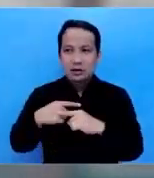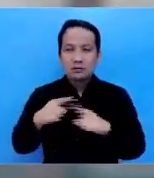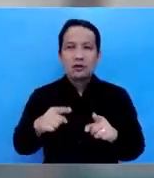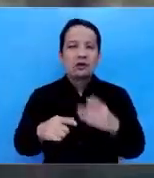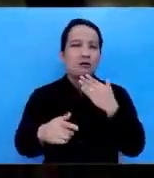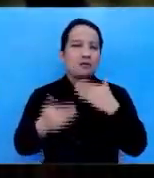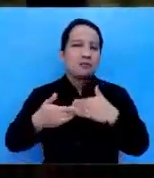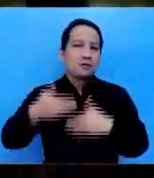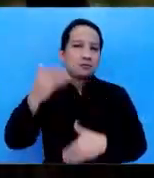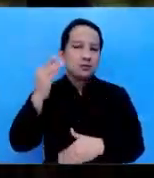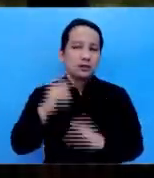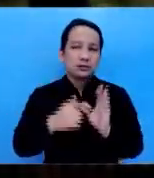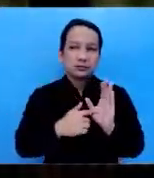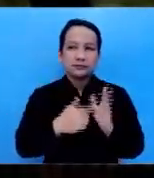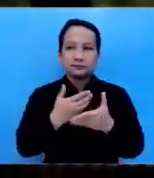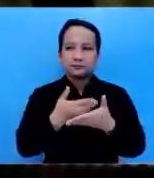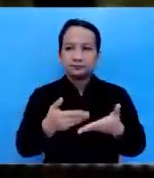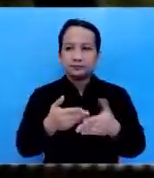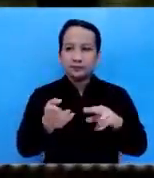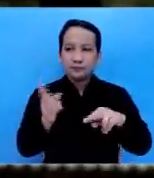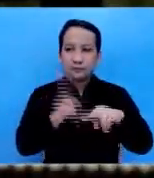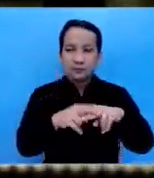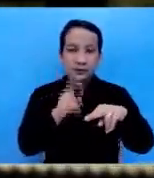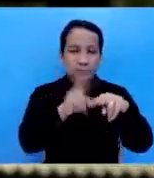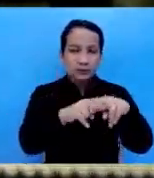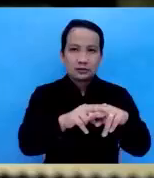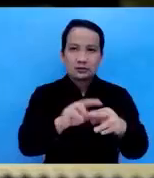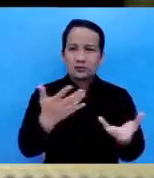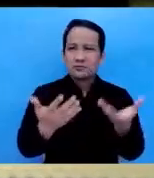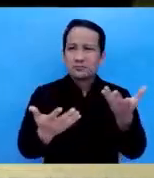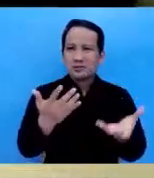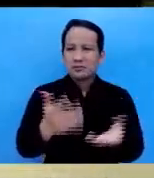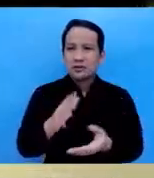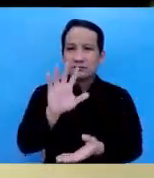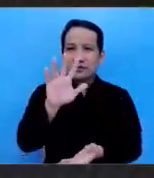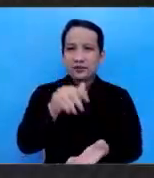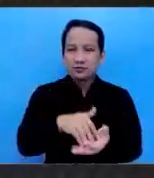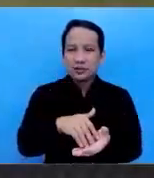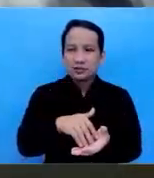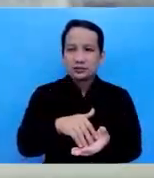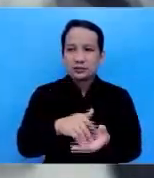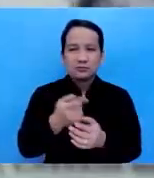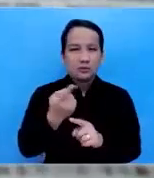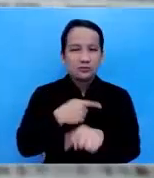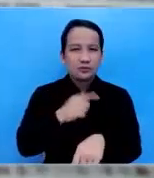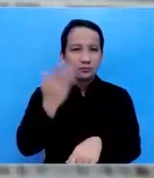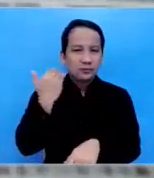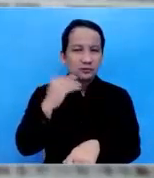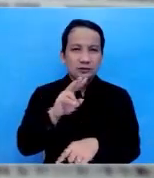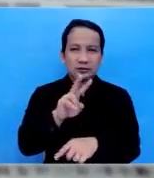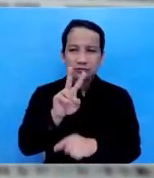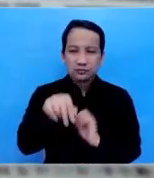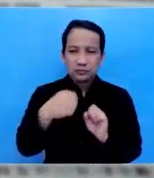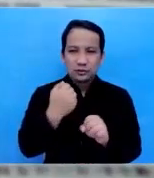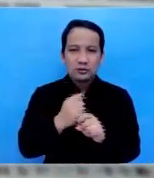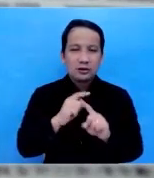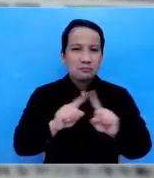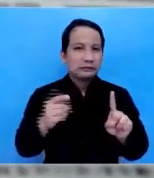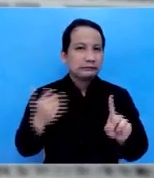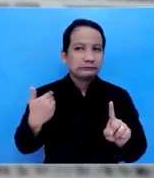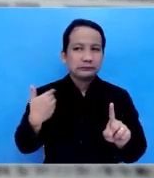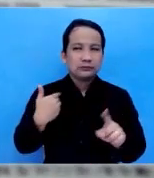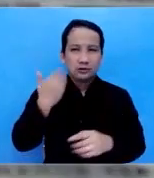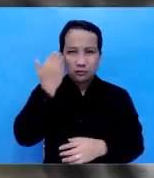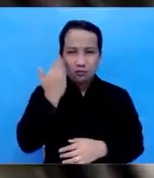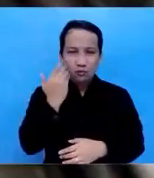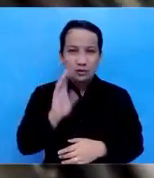ng halaga ng dolyar, nadagdagdagan ito ng humigit kumulang 5,000 piso mula sa nagdaang 2 taon. Pero hindi pa rin daw ito sapat